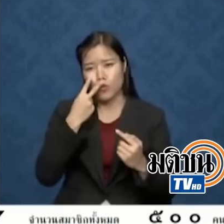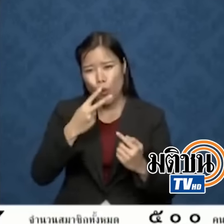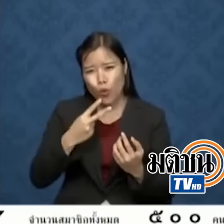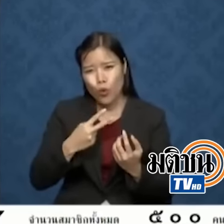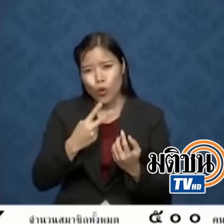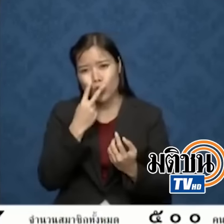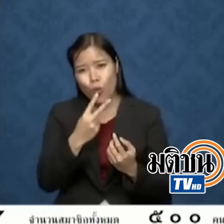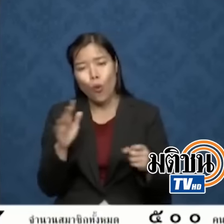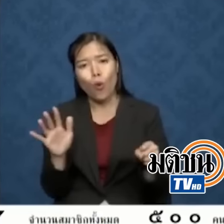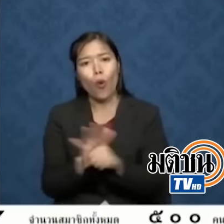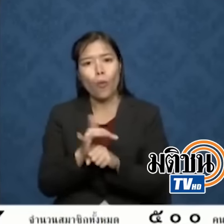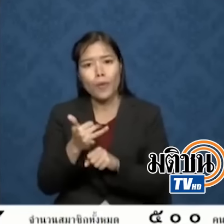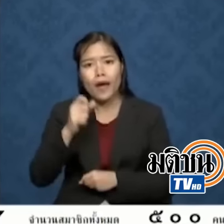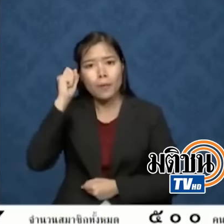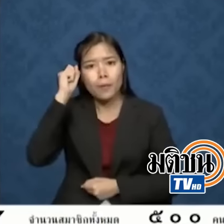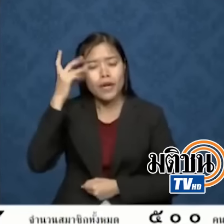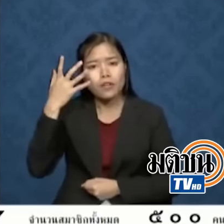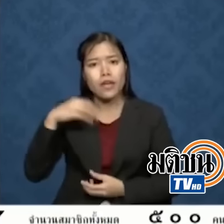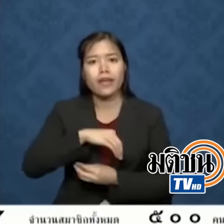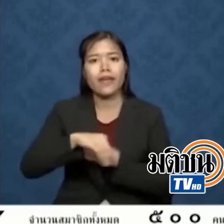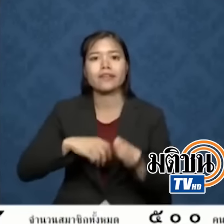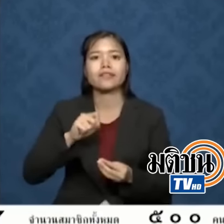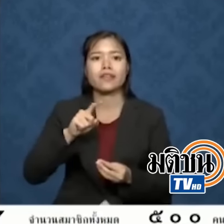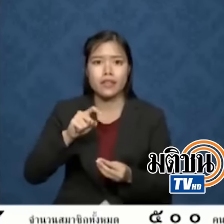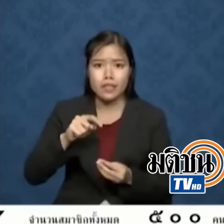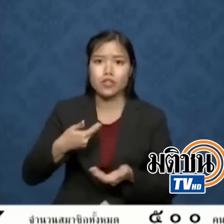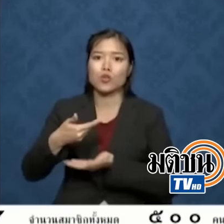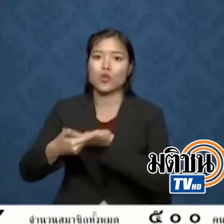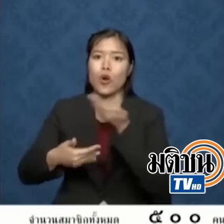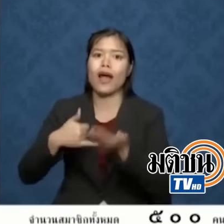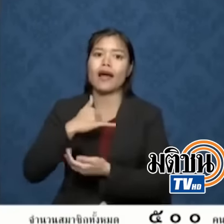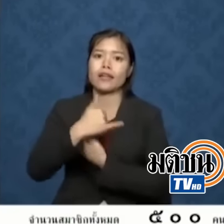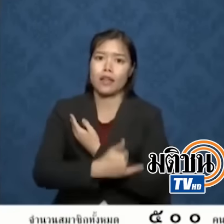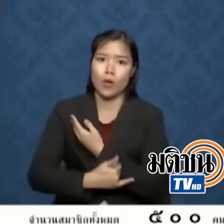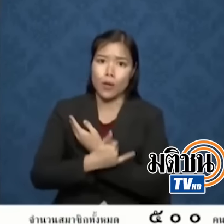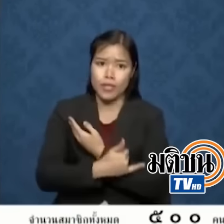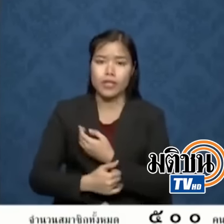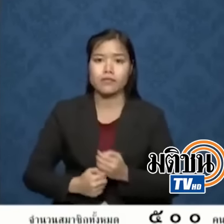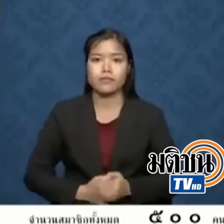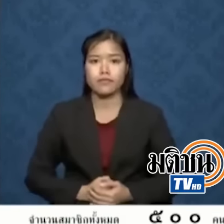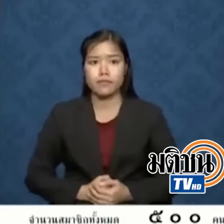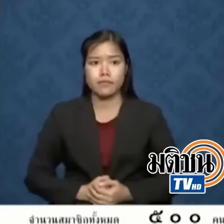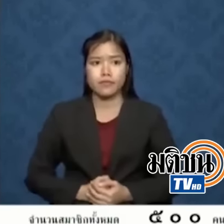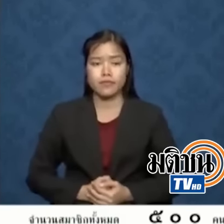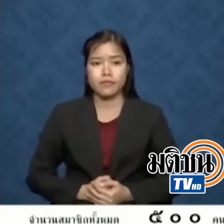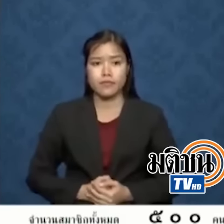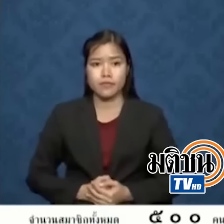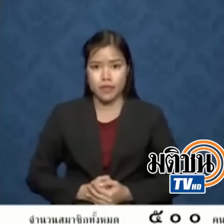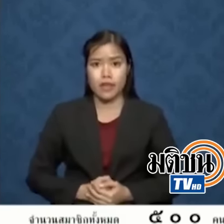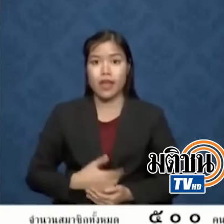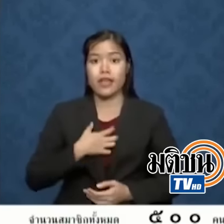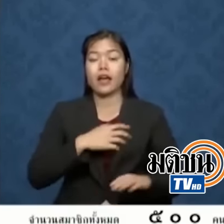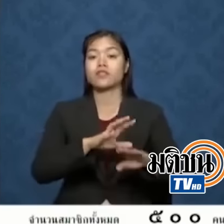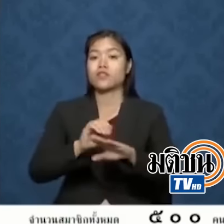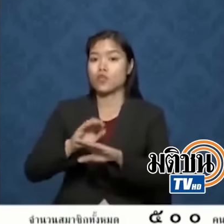ไม่เข้าใจสถานการณ์เศรษฐกิจจริงๆหรือการค้าระหว่างประเทศจริงๆครับผมอยากชวนทุกท่านนะครับไม่ว่าจะเป็นท่านประธ